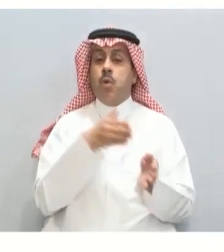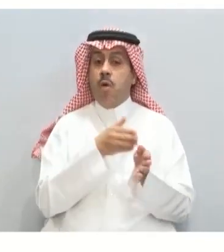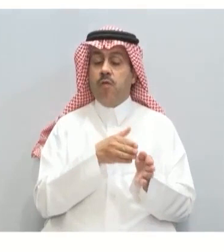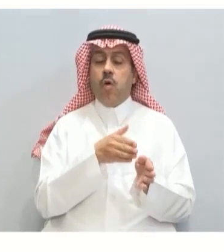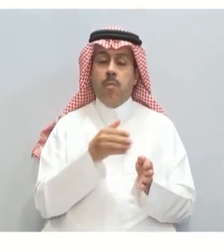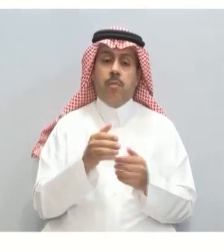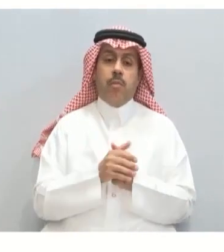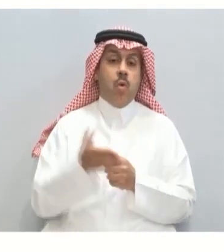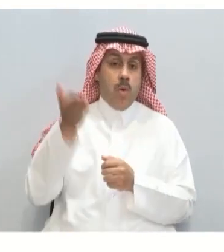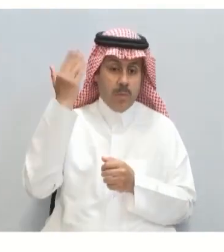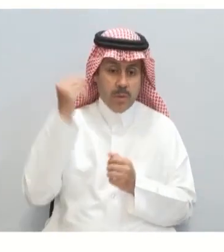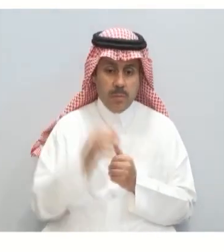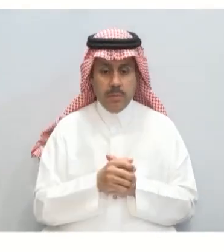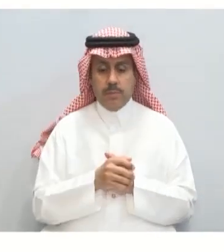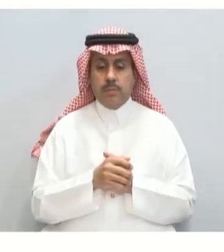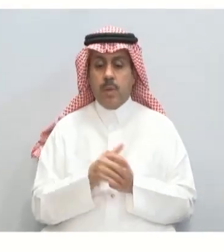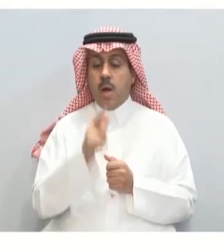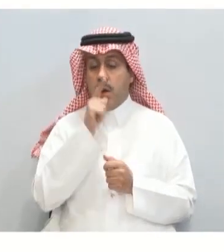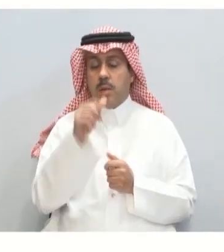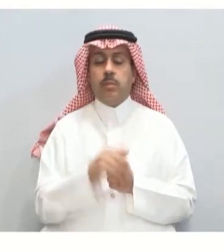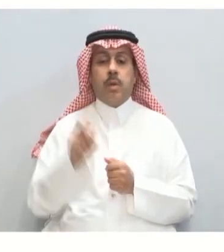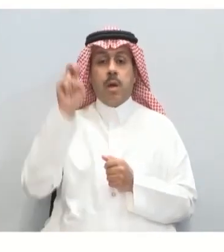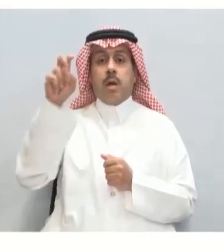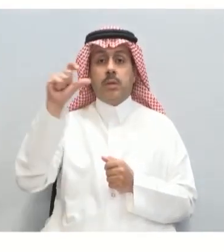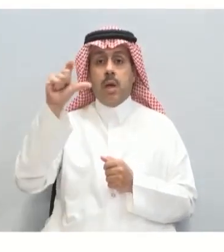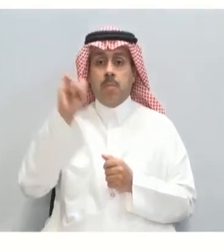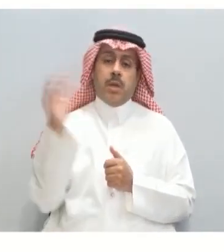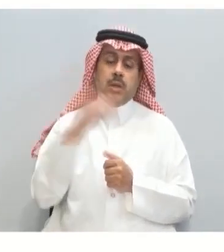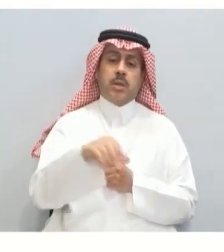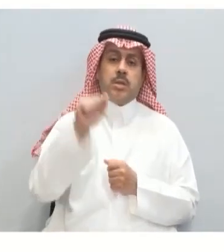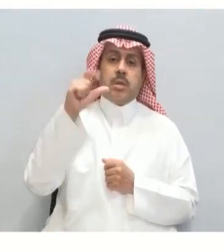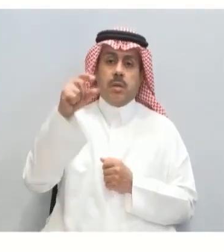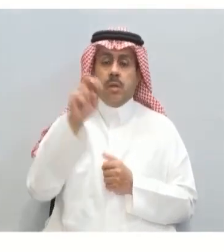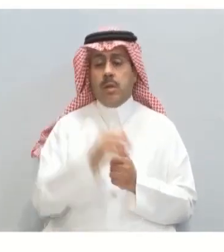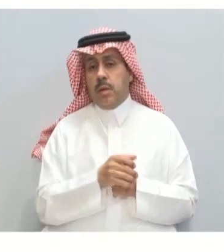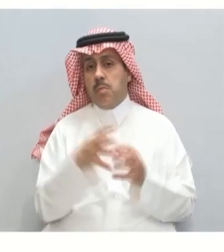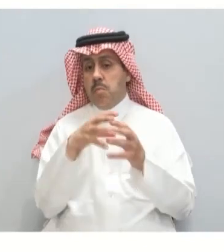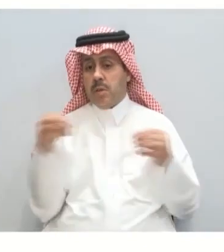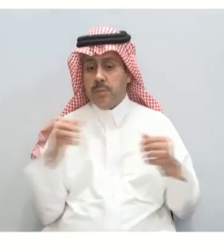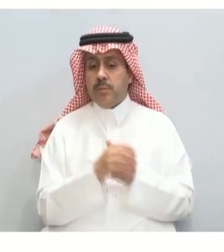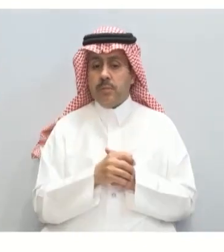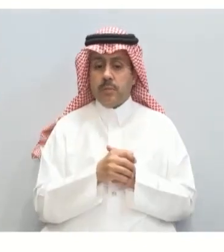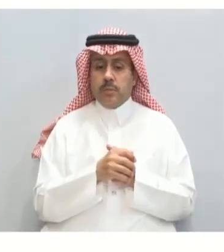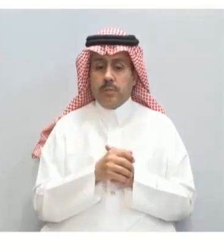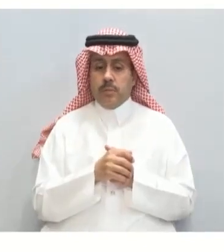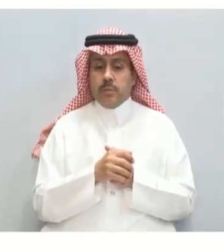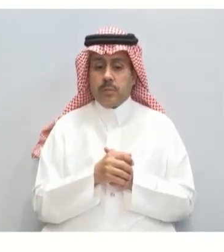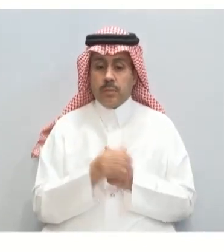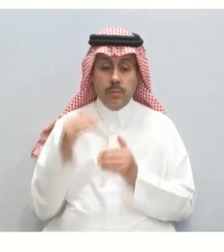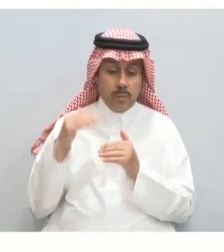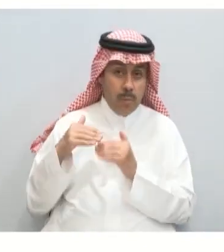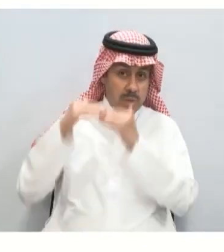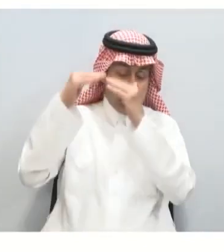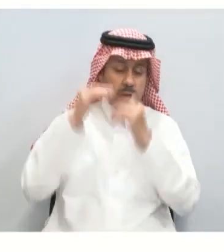الامم السابقه في قوله تعالى ان لهم قدم صدق ما المراد ب هذه الكلمه المراد